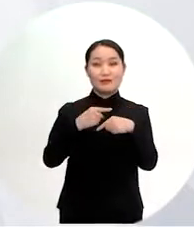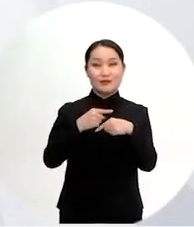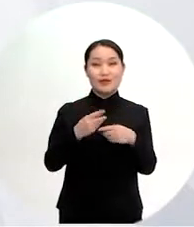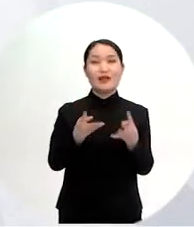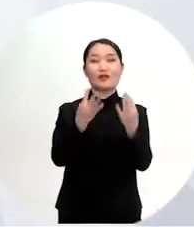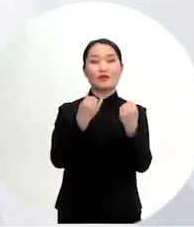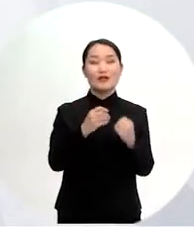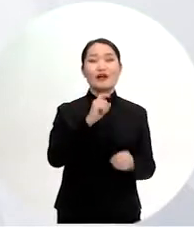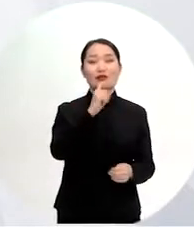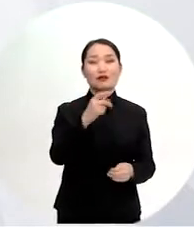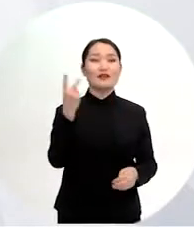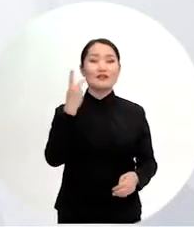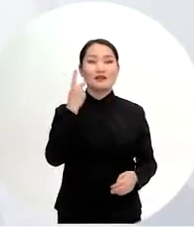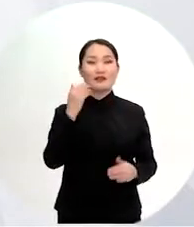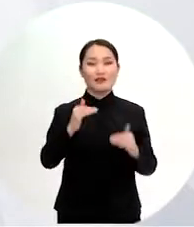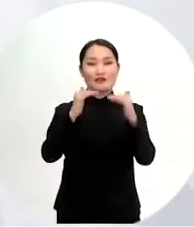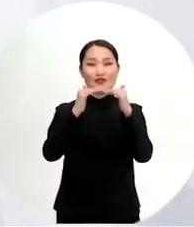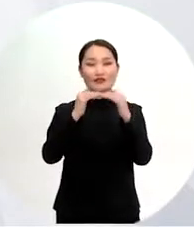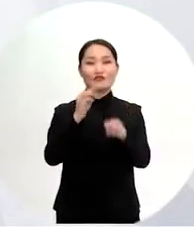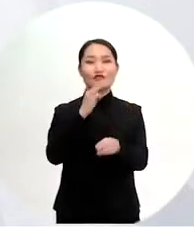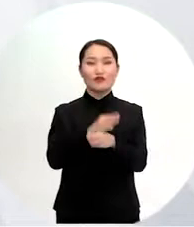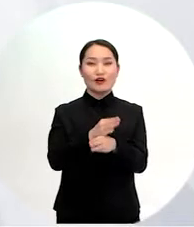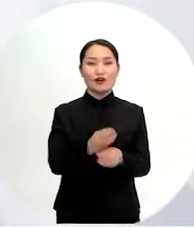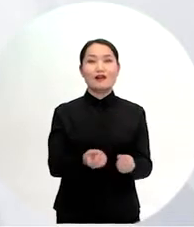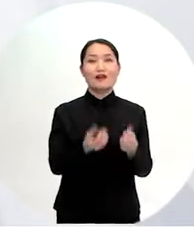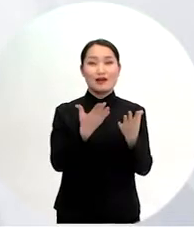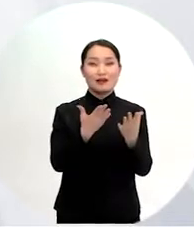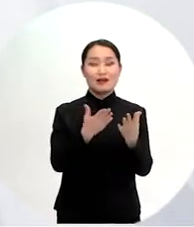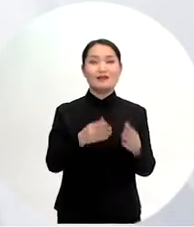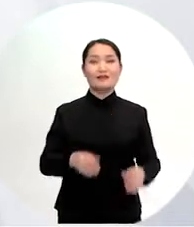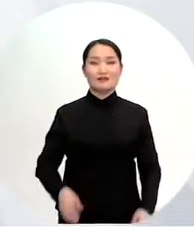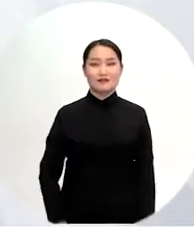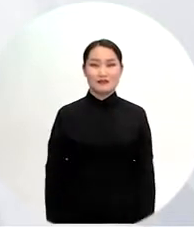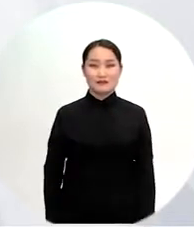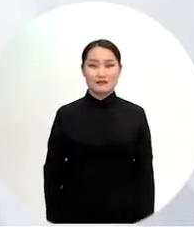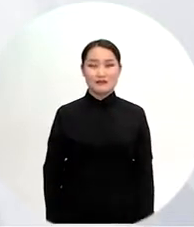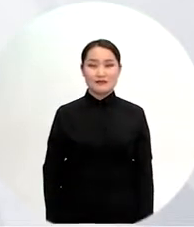ямагт тэгш тоо гардаг нь эндээс харагдаж байна.